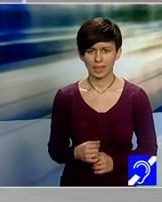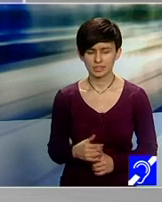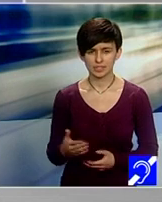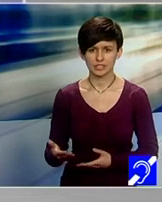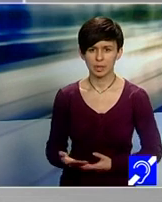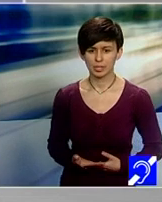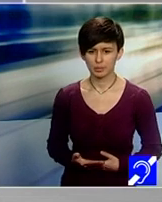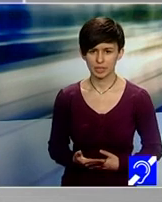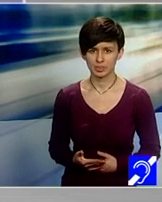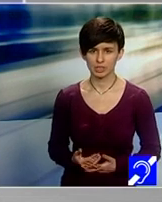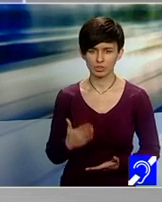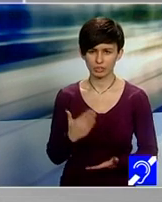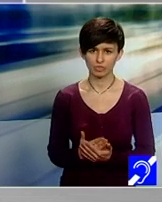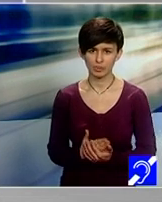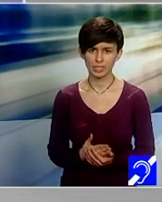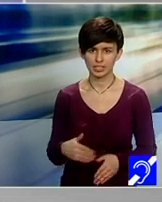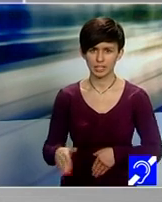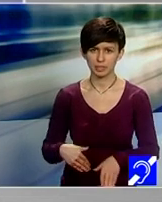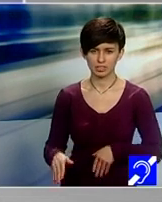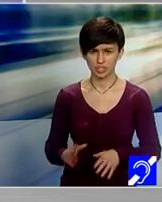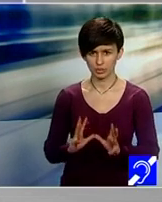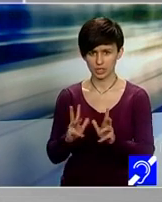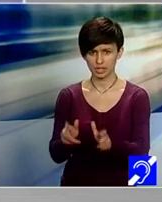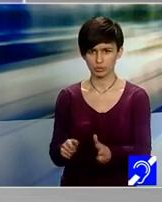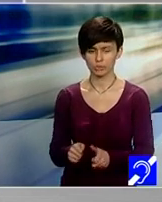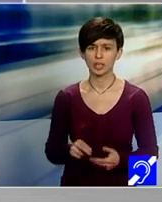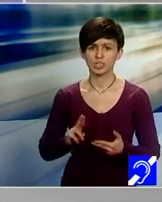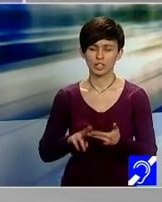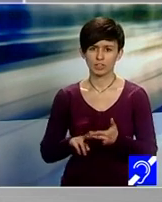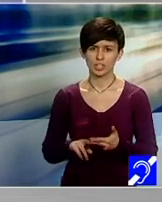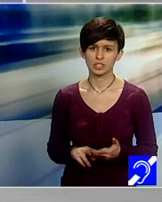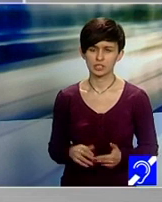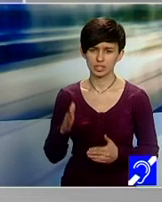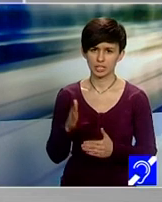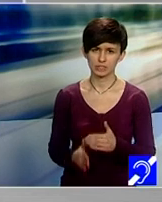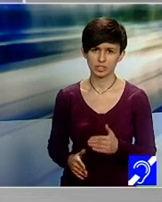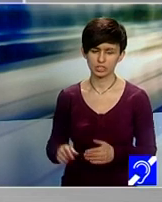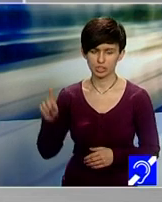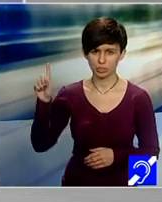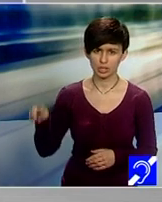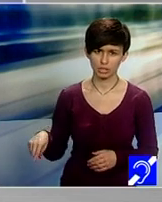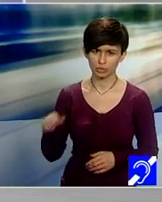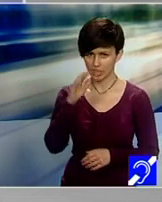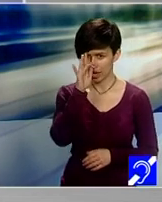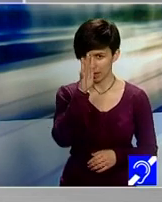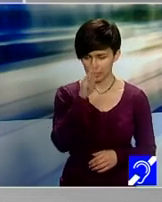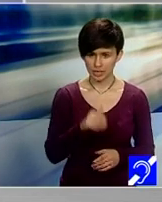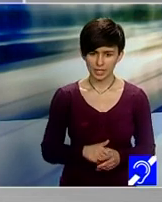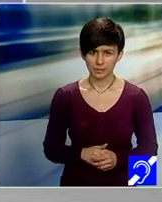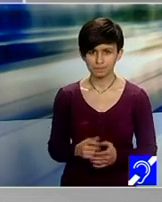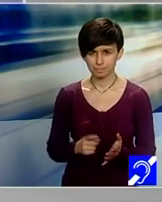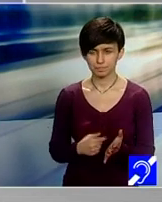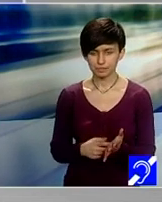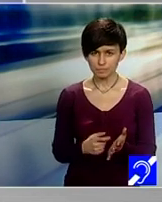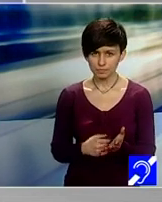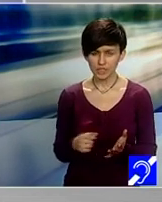la Ministerul Agriculturii. Se vor întâlni cu noi la sfârșitul lunii aprilie. Solicităm această întrevedere de multă